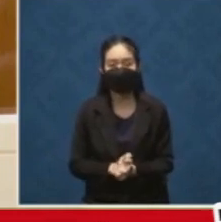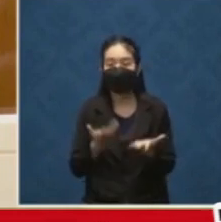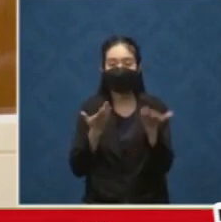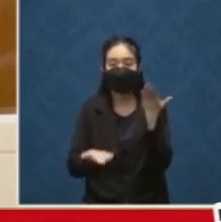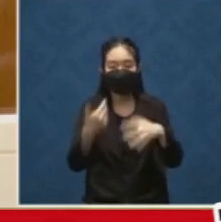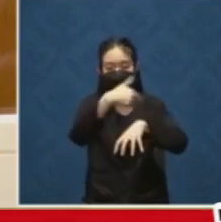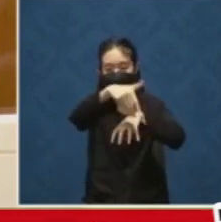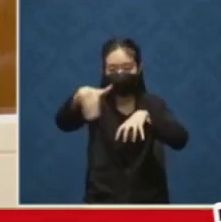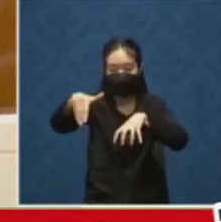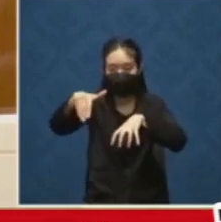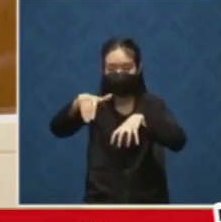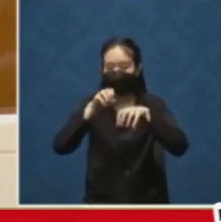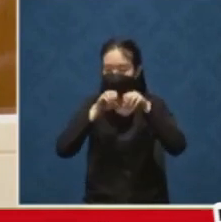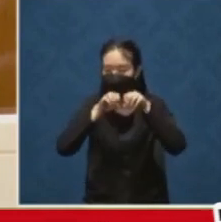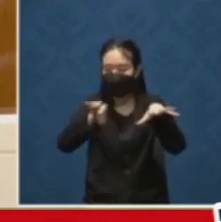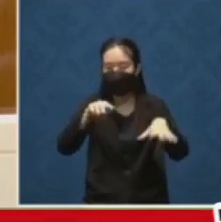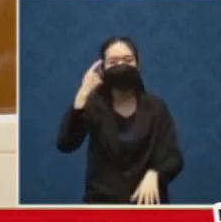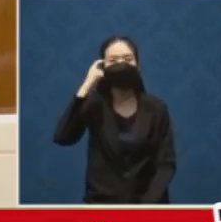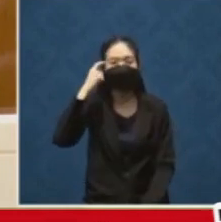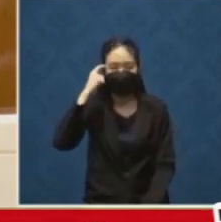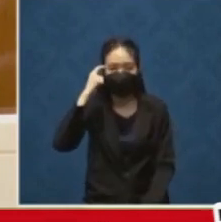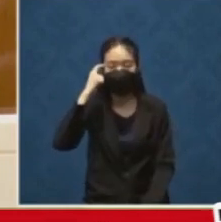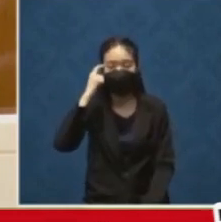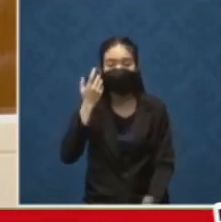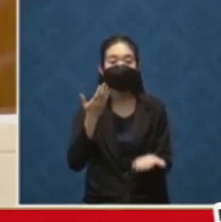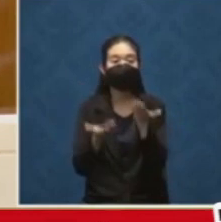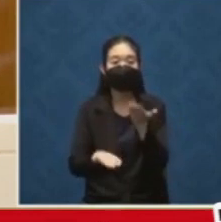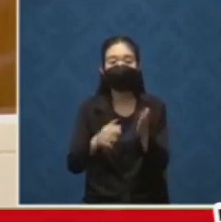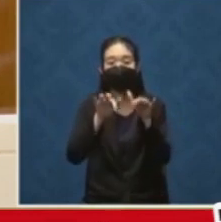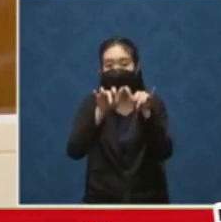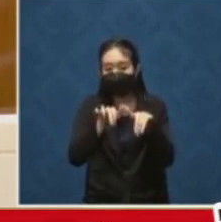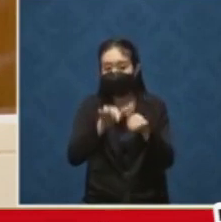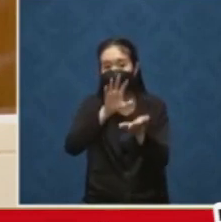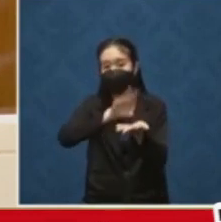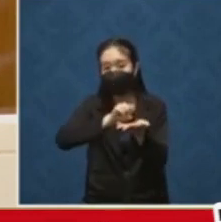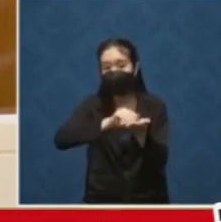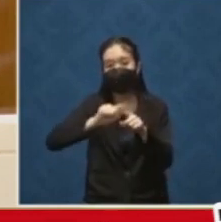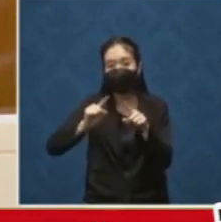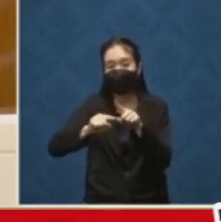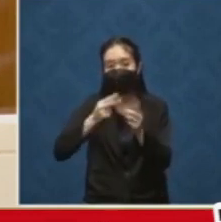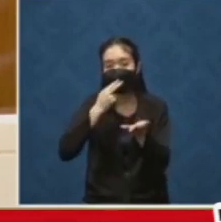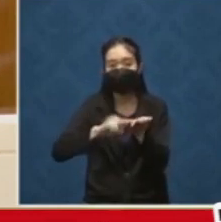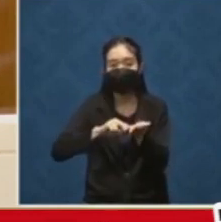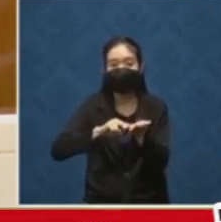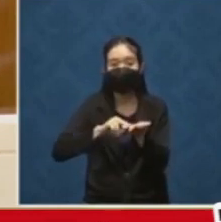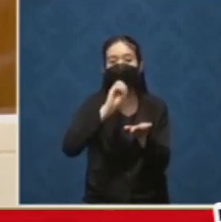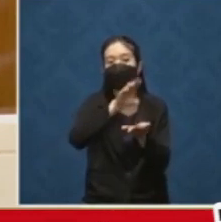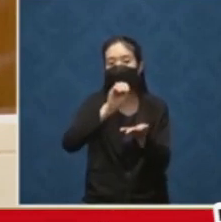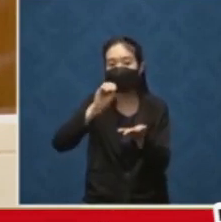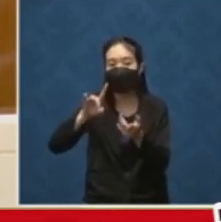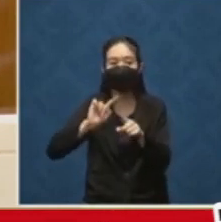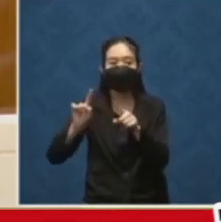นออกไปบคคลภายนอก ที่เป็สู่ของการทุกจริQLมี wra การิมพ์ก่ะตาม การ